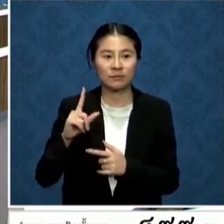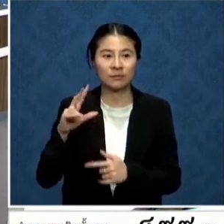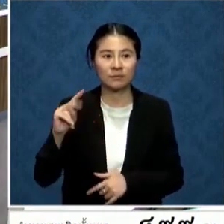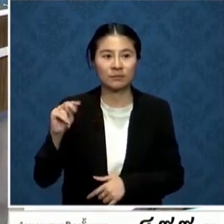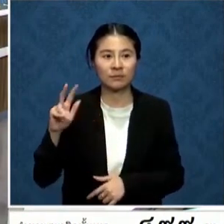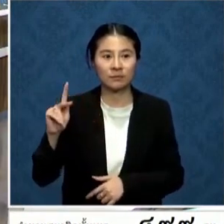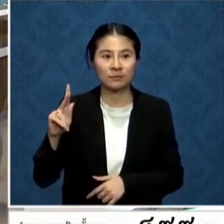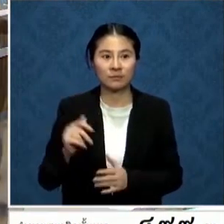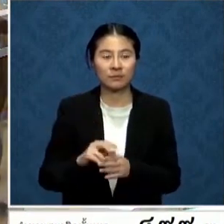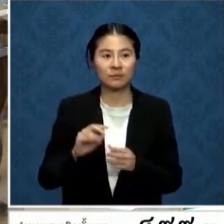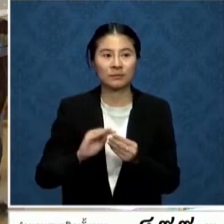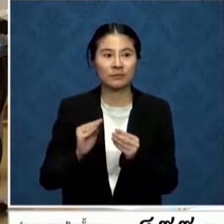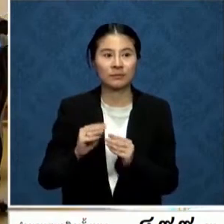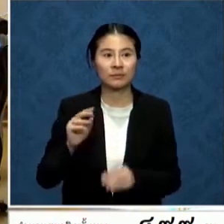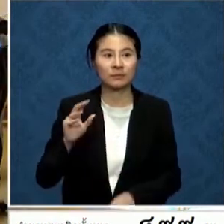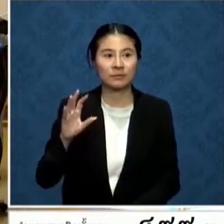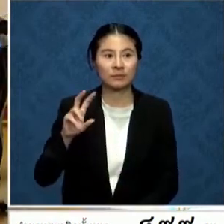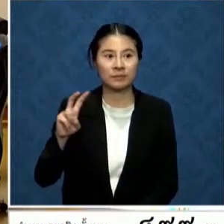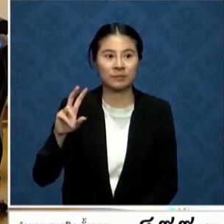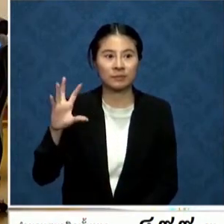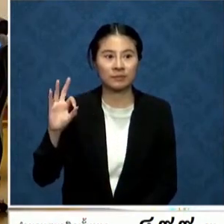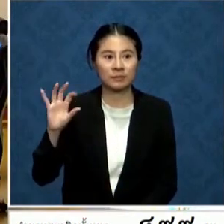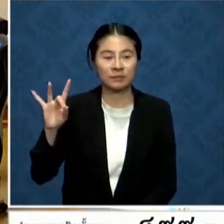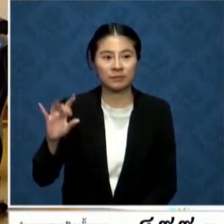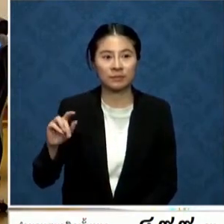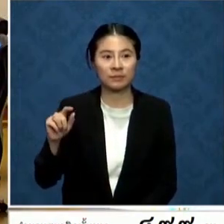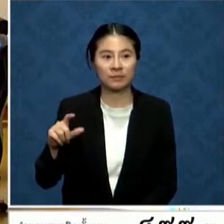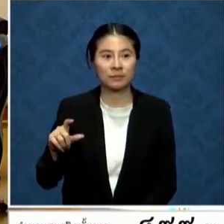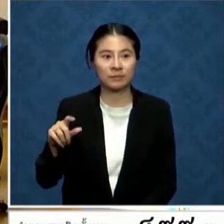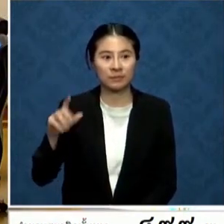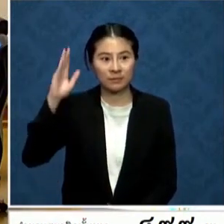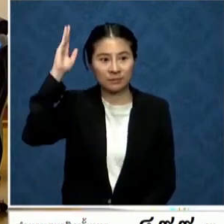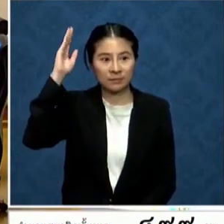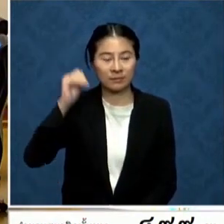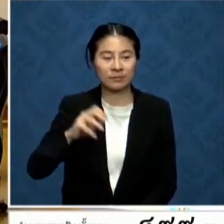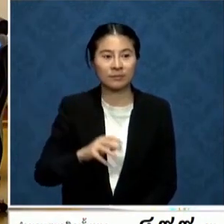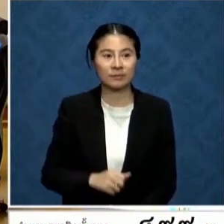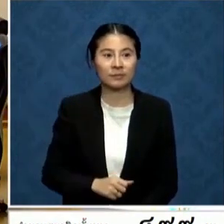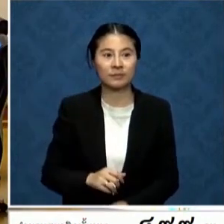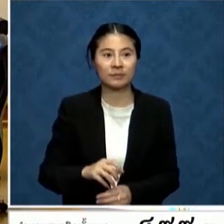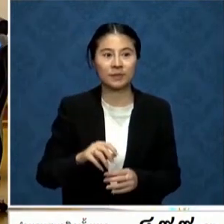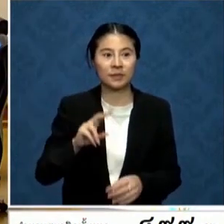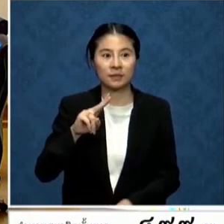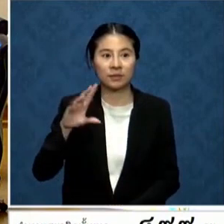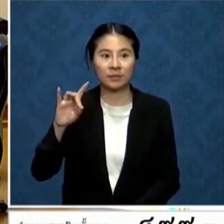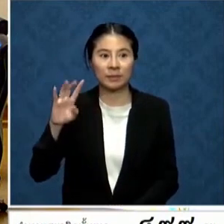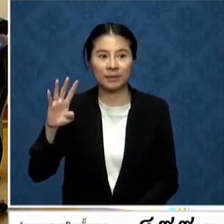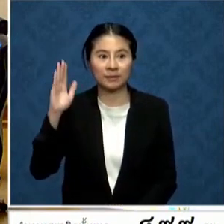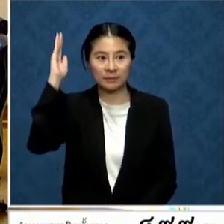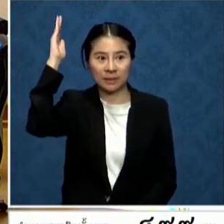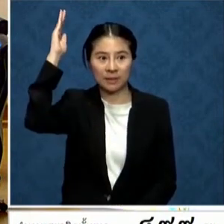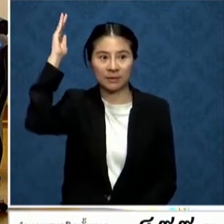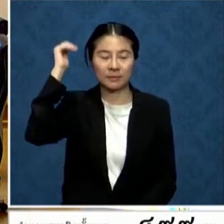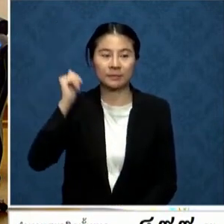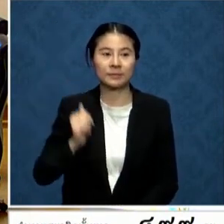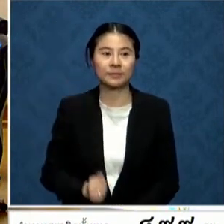298แสดงตัวค่ะ 298ครับท่านประธานครับมนัสนันหลีนวรัตน 284รายงานตัวครับ